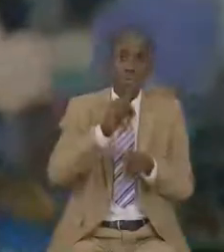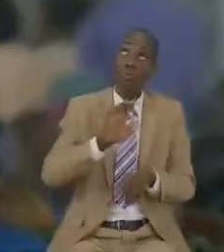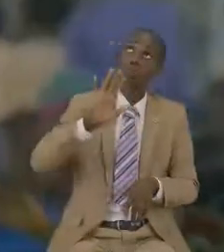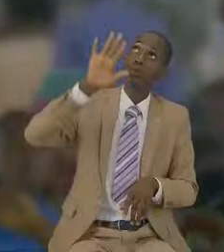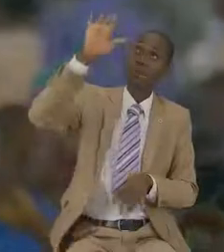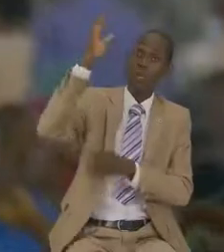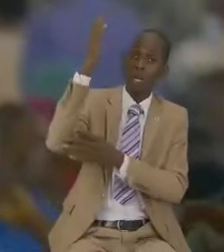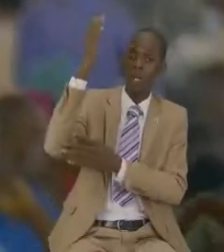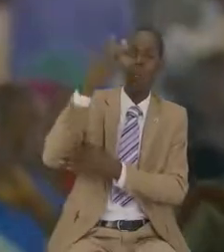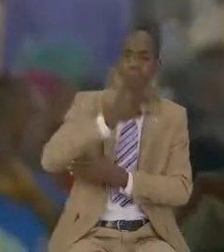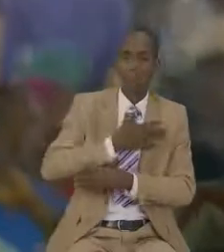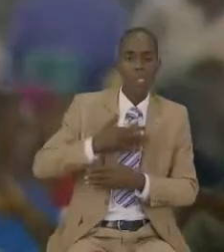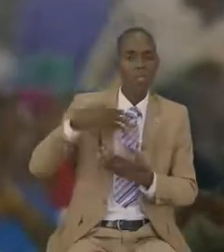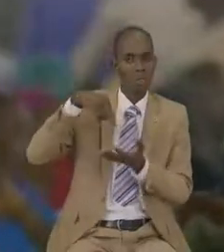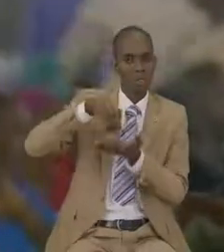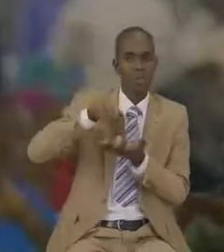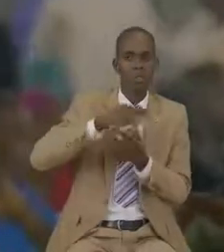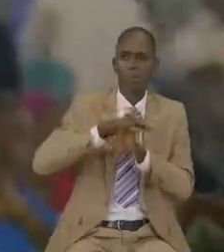maintenant et dis Seigneur, je viens.